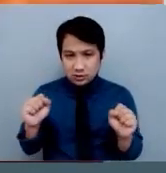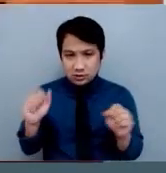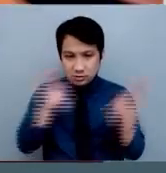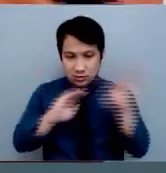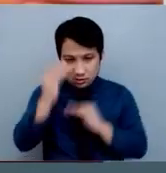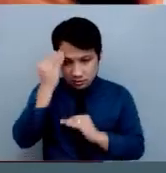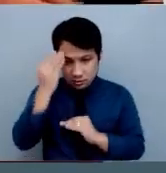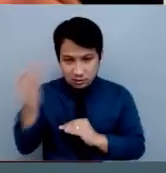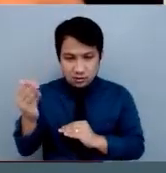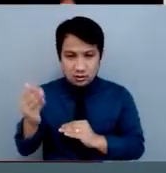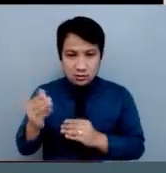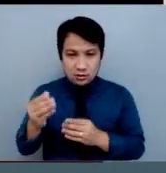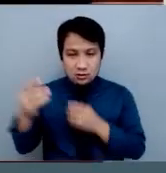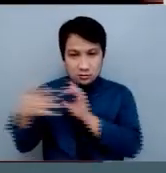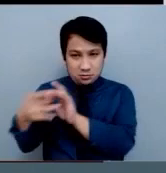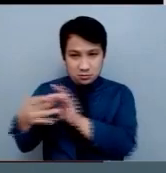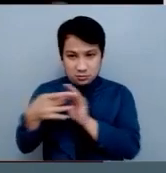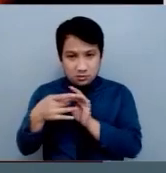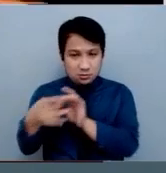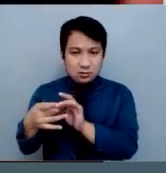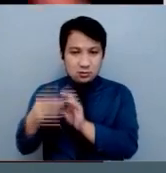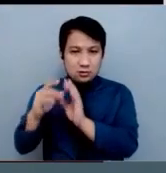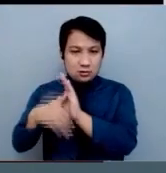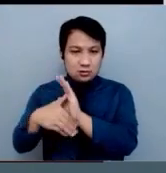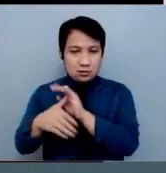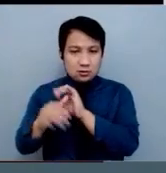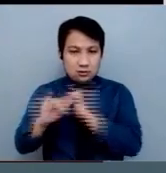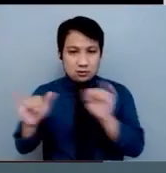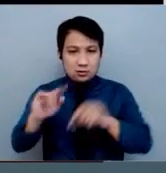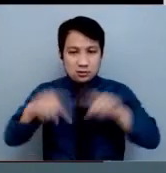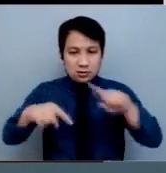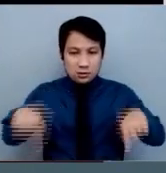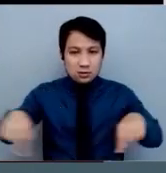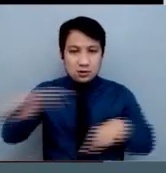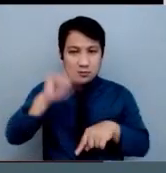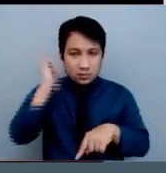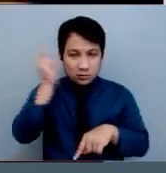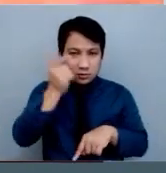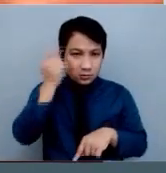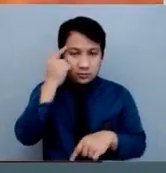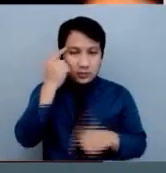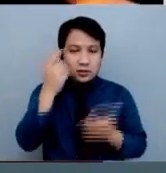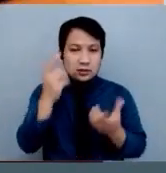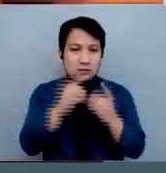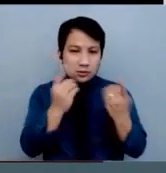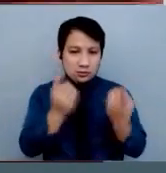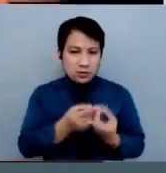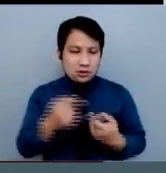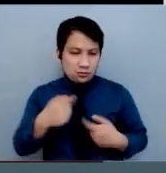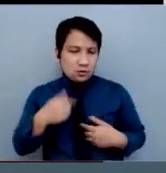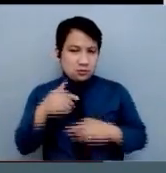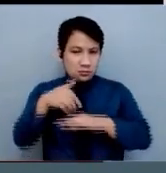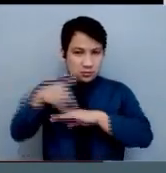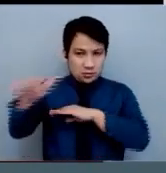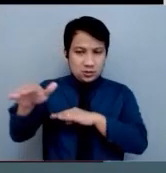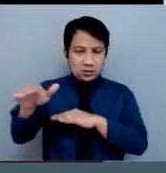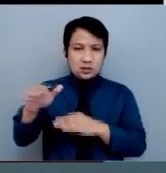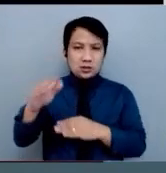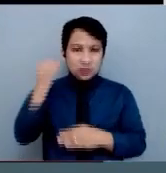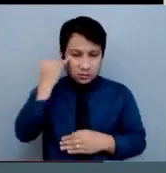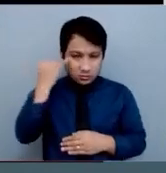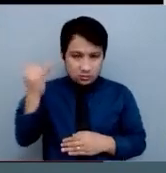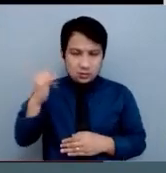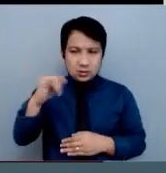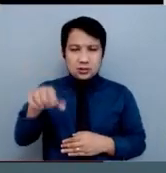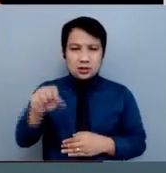Dahil dun sa pagko-coordinate namin with COMELEC at sa mga ibang government agencies. Mm-hmm. So ang ginawa ko, pinadala yung ko yun kay Mr. James